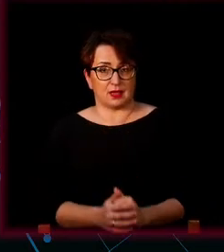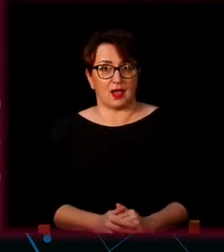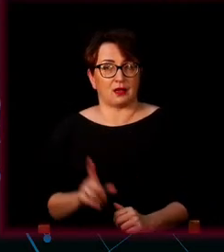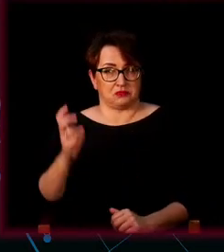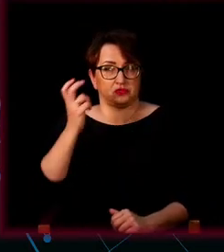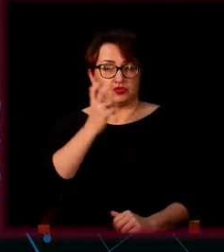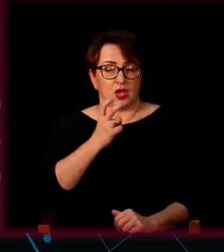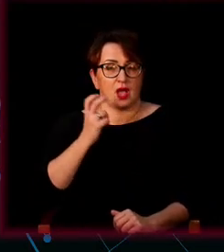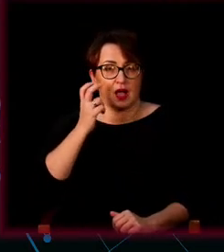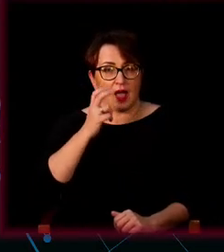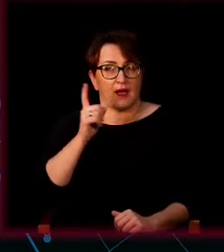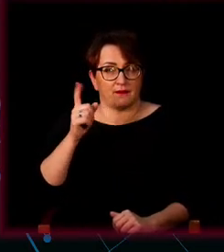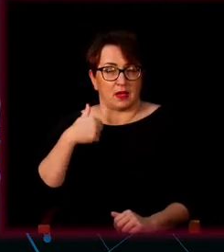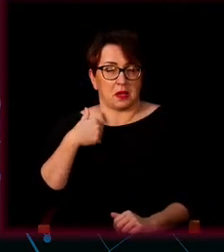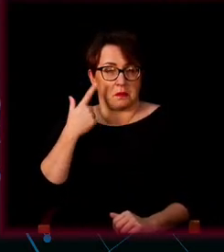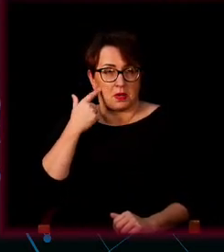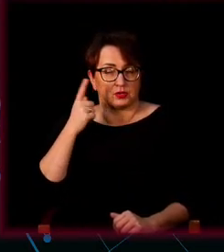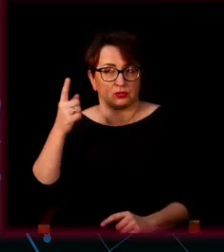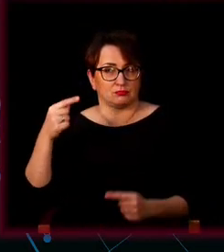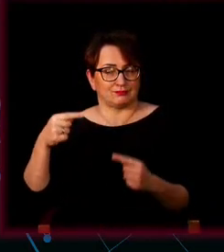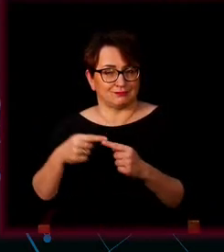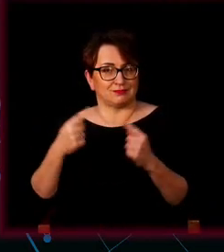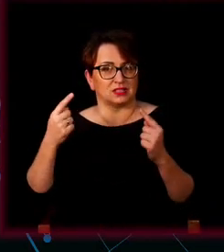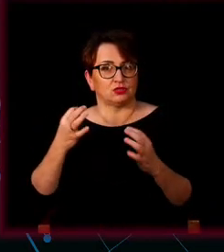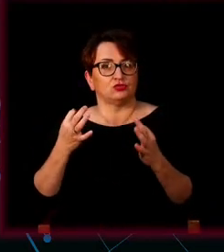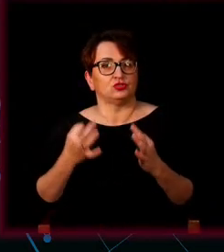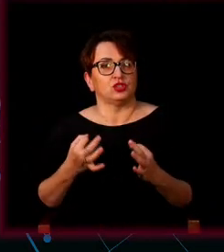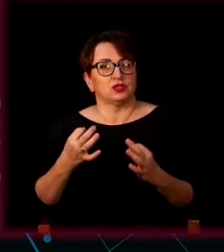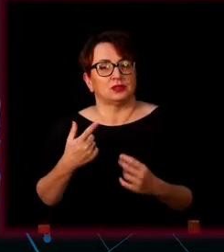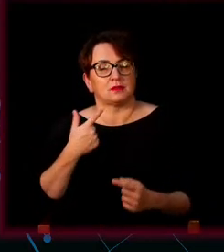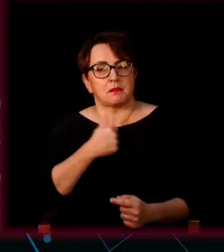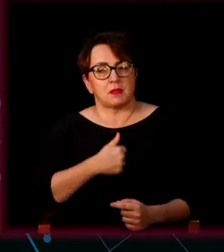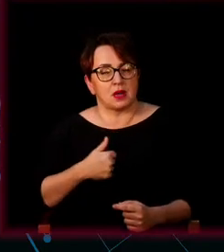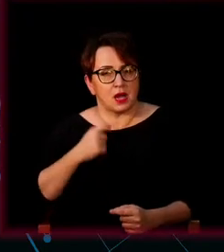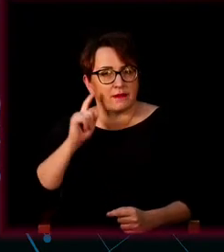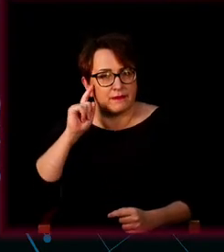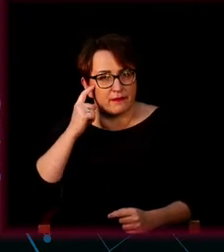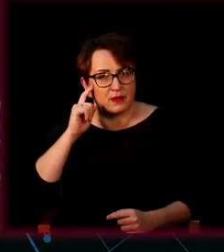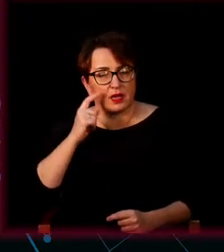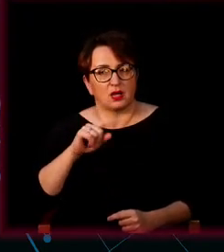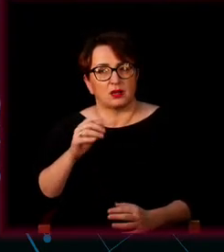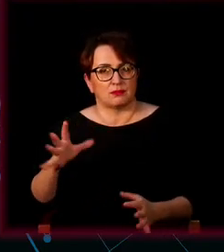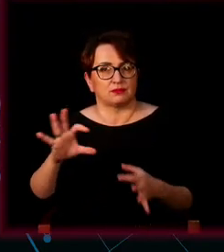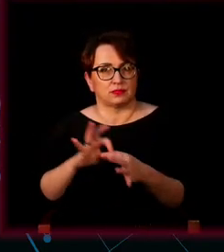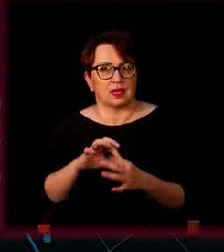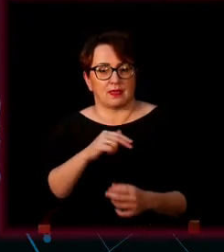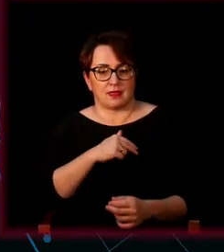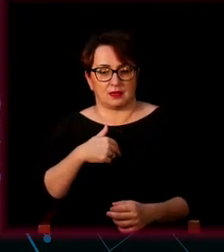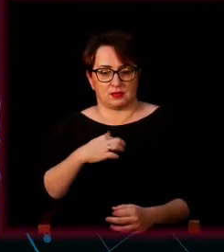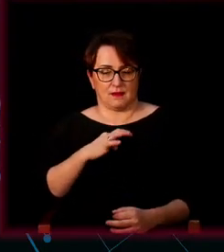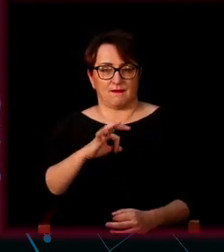bardzo ciekawie, wydaje mi się, no, korespondująca z dzisiejszymi troskami naszymi, związanymi